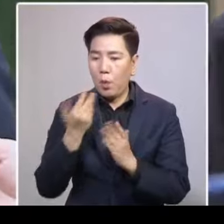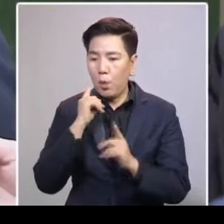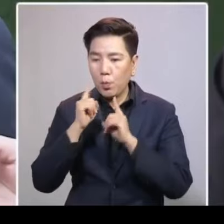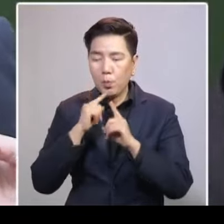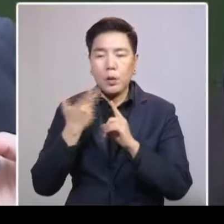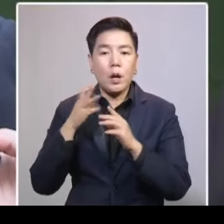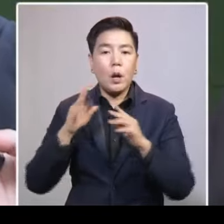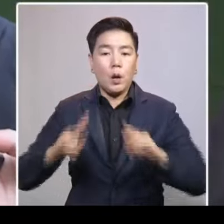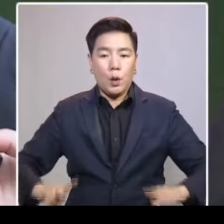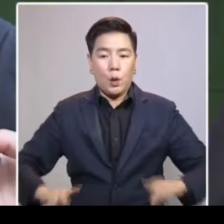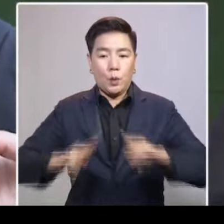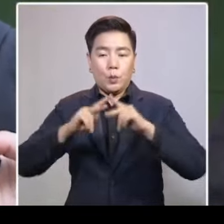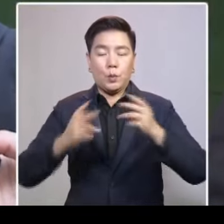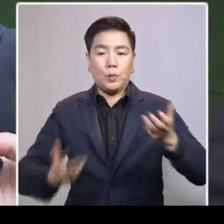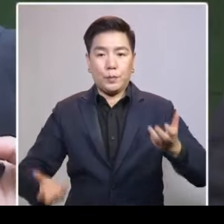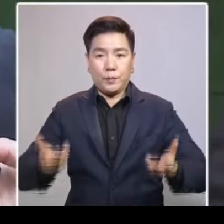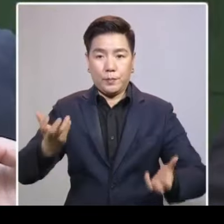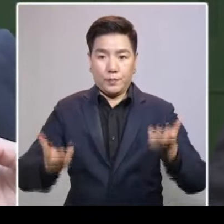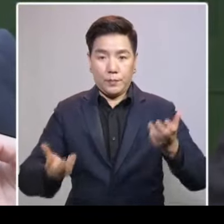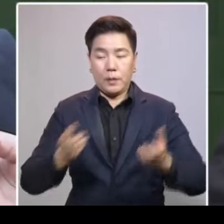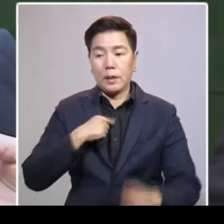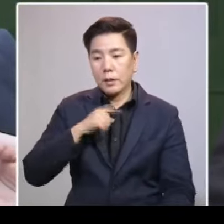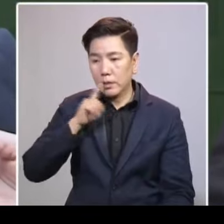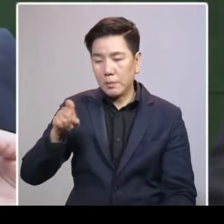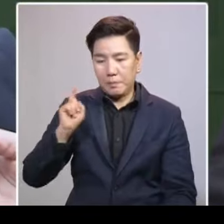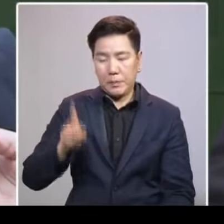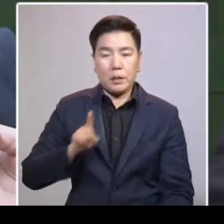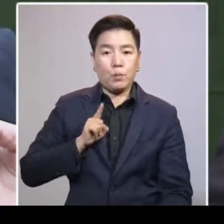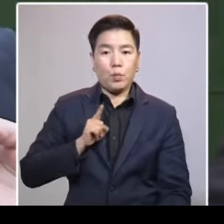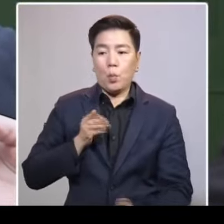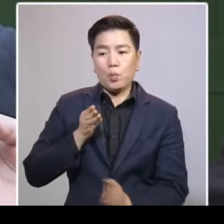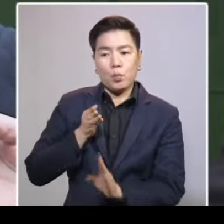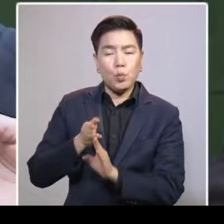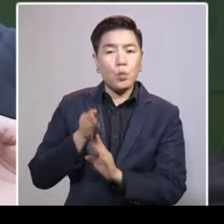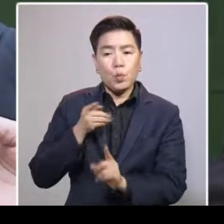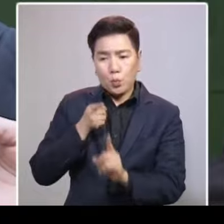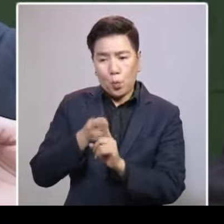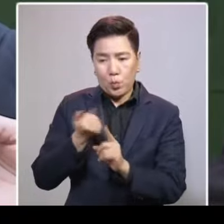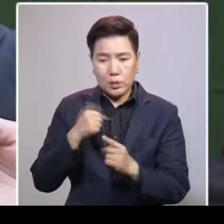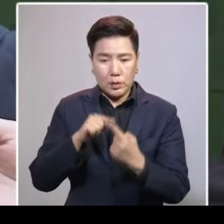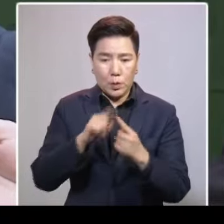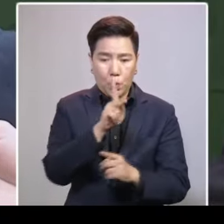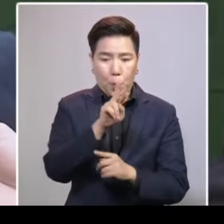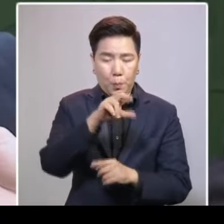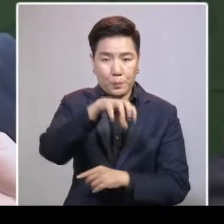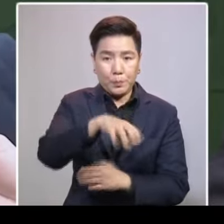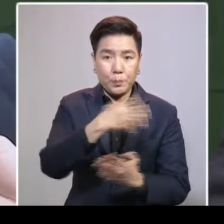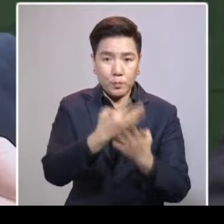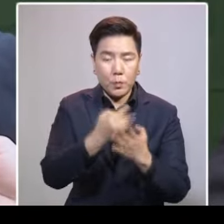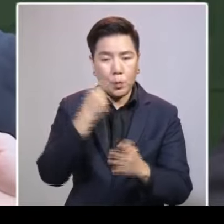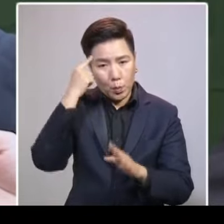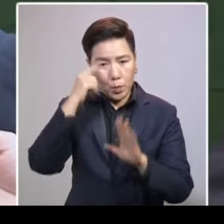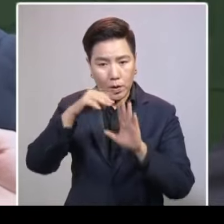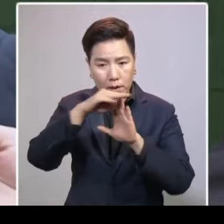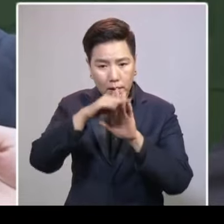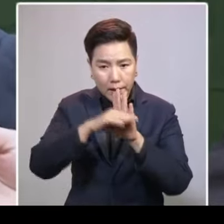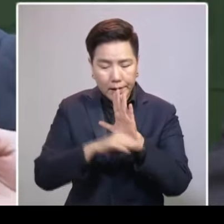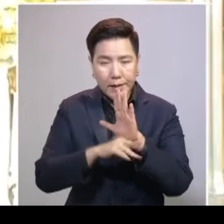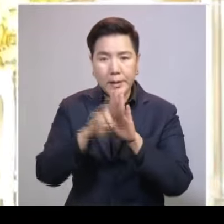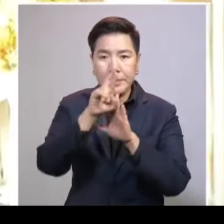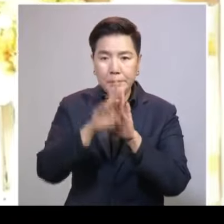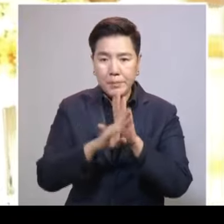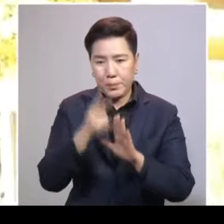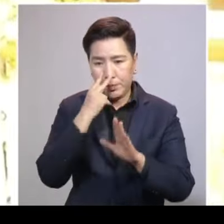อกทวีสอดส่องรัฐมนตรีว่าการกระทรวงยุติธรรมเพราะเป็นผู้รับผิดชอบโดยตรงรวมถึงกรมราชทัณฑ์เพราะจะทราบถึงขั้นตอนและระเบียบเป็นอย่